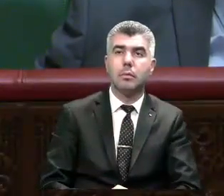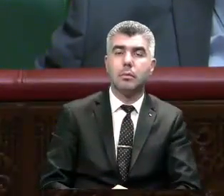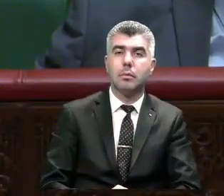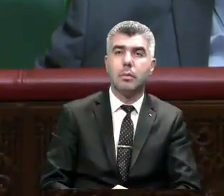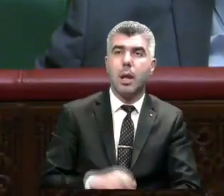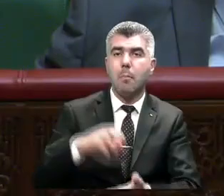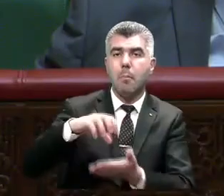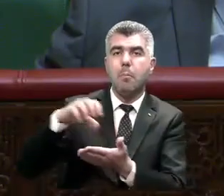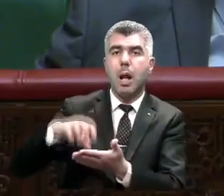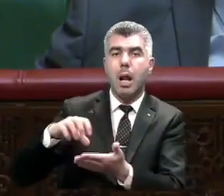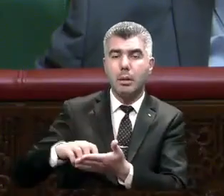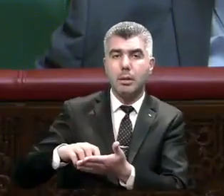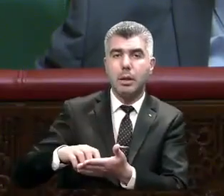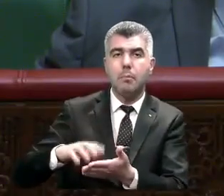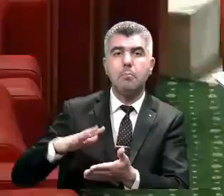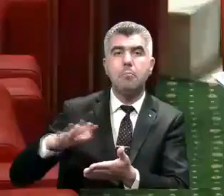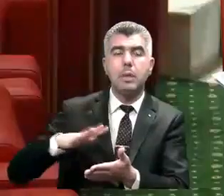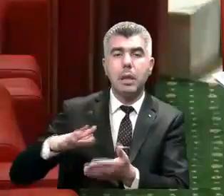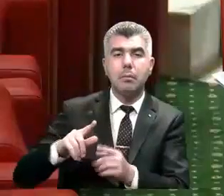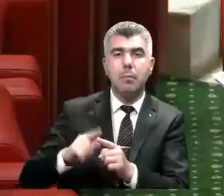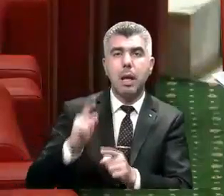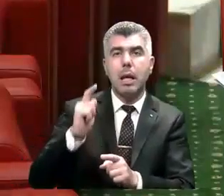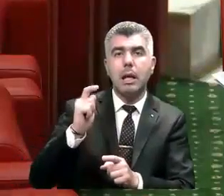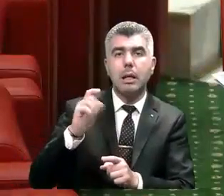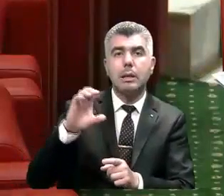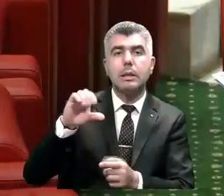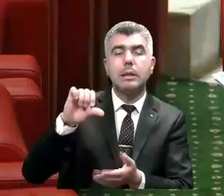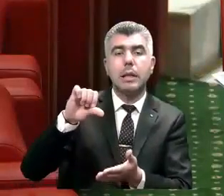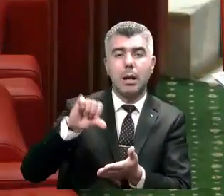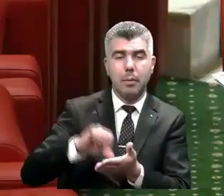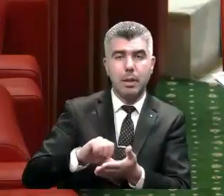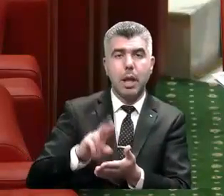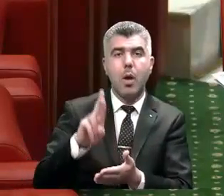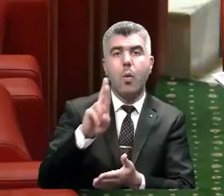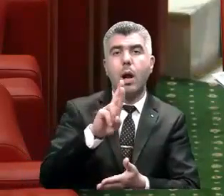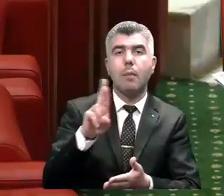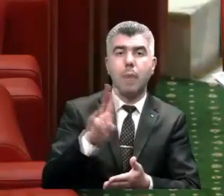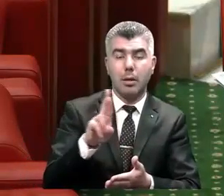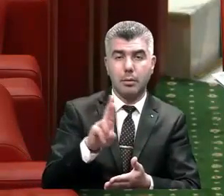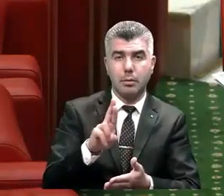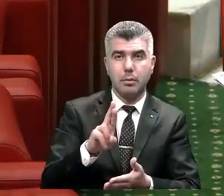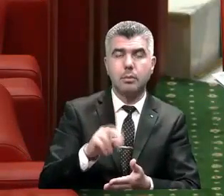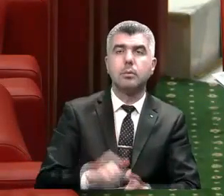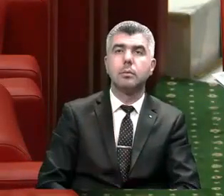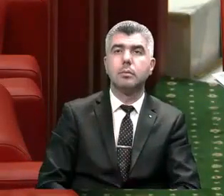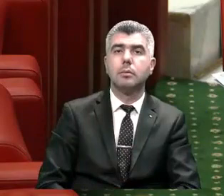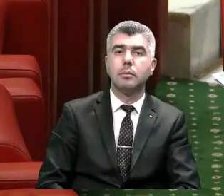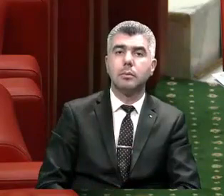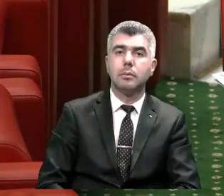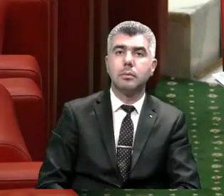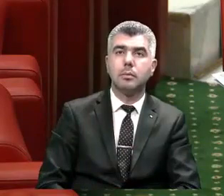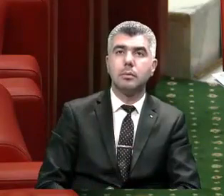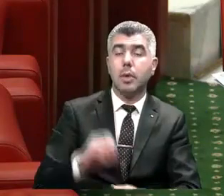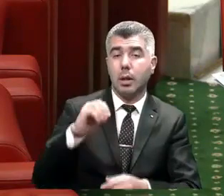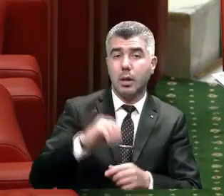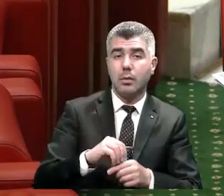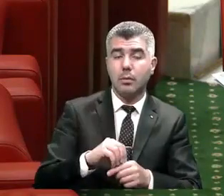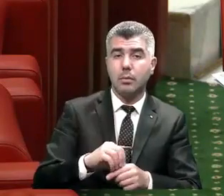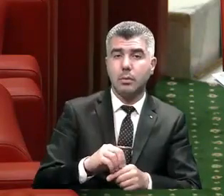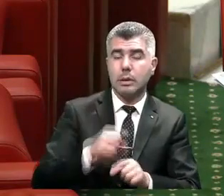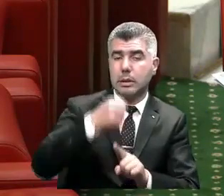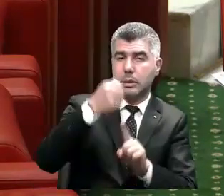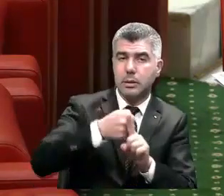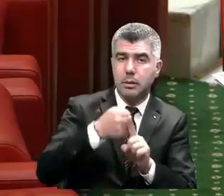للمناطق الحضريه المكتفه بحال منطقه الدار البيضاء منطقه الرباط اللي غادي نعملوا عليه ايضا. المكتب قام بالدراسات